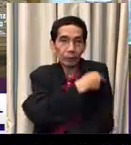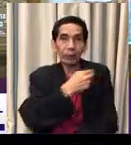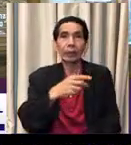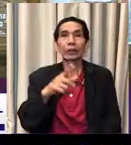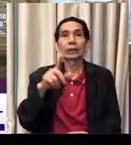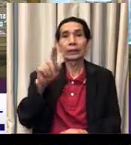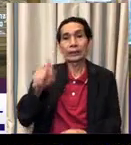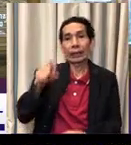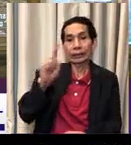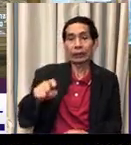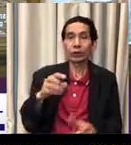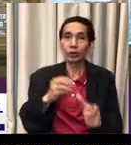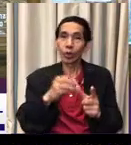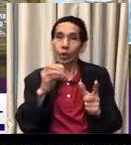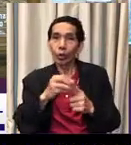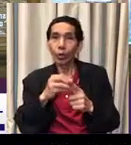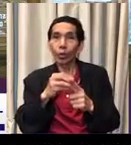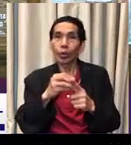Texas o sa